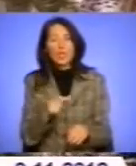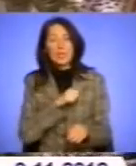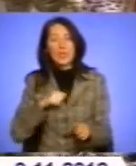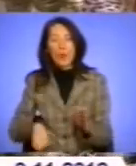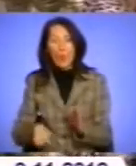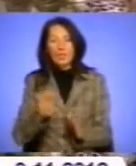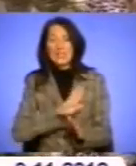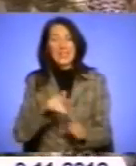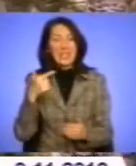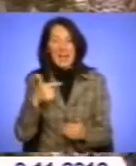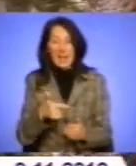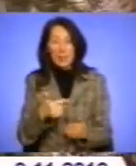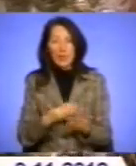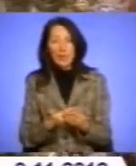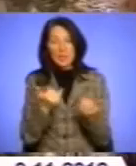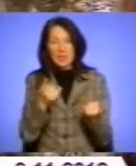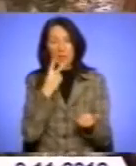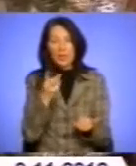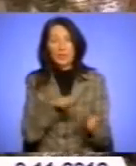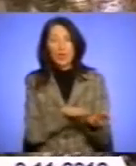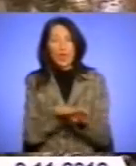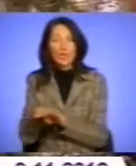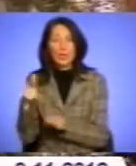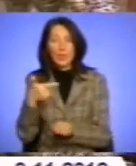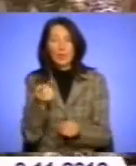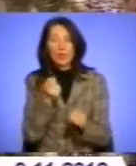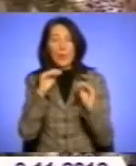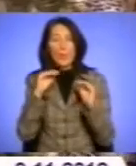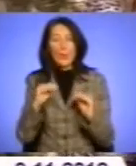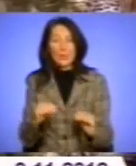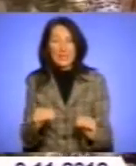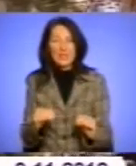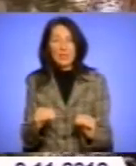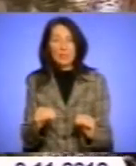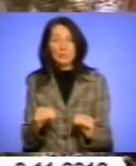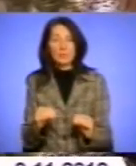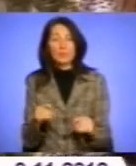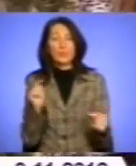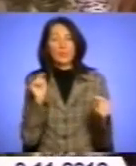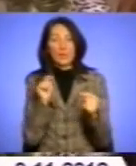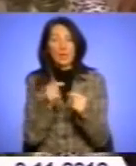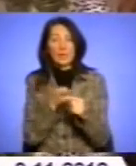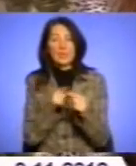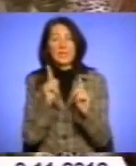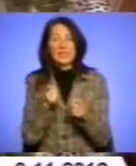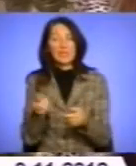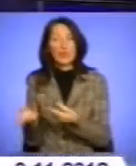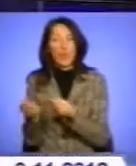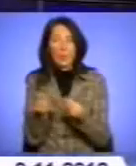маличку не є грамотна, а ми зараз бачимо, що рівень грамотності трішки понизився, відповідно, це дійсно